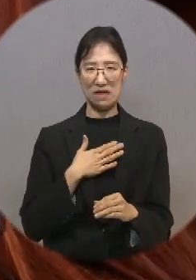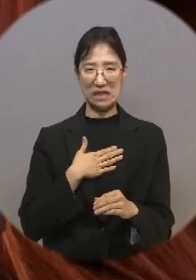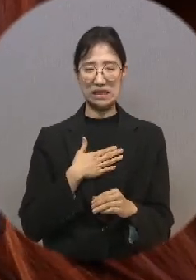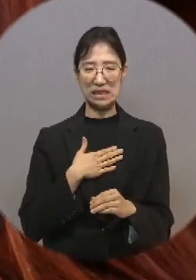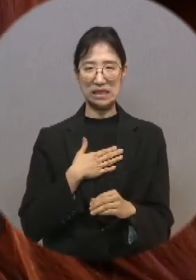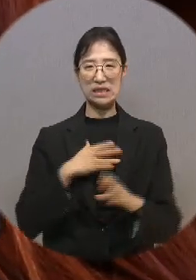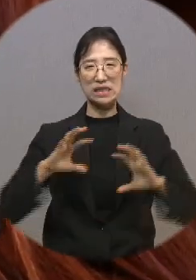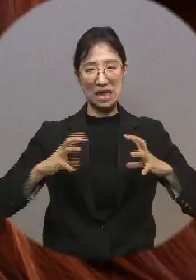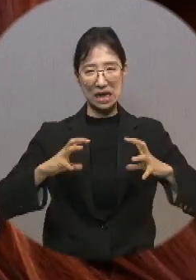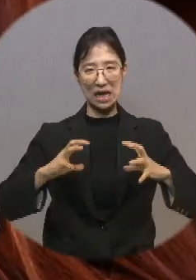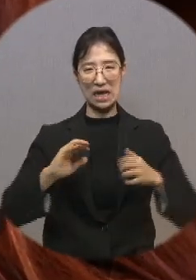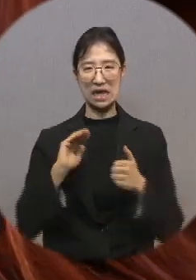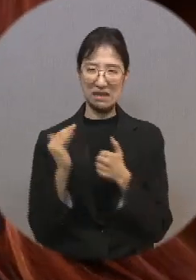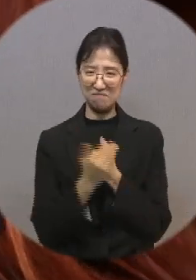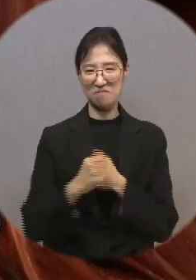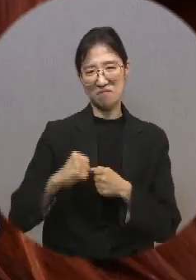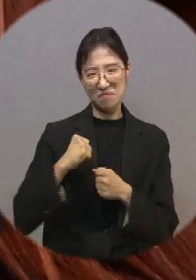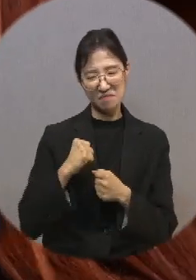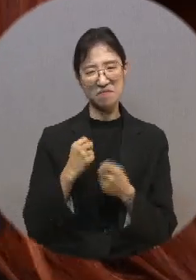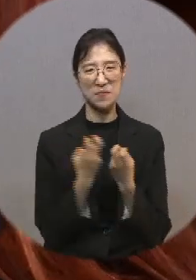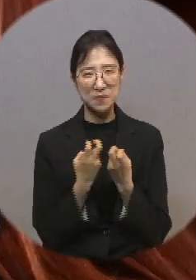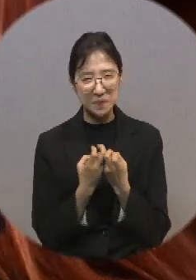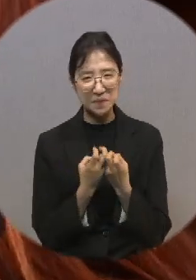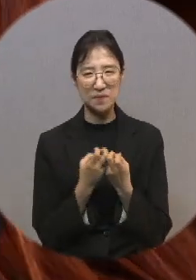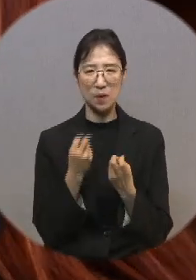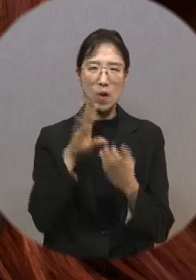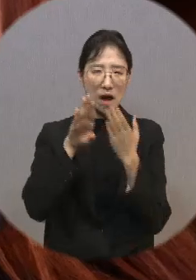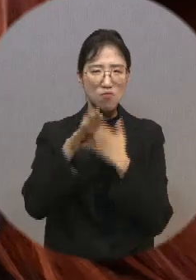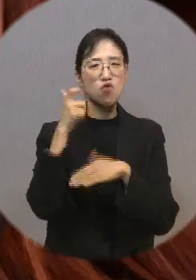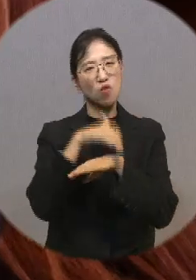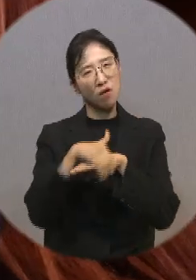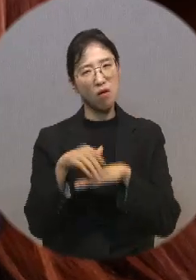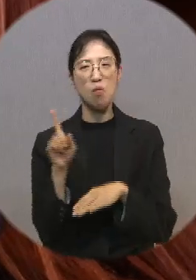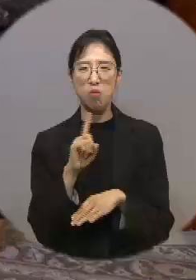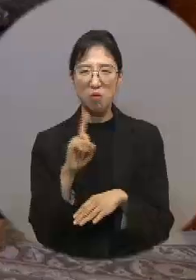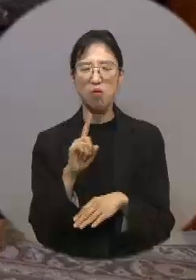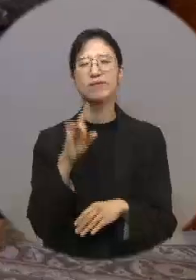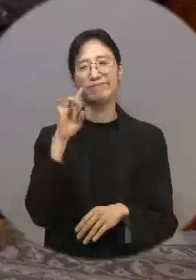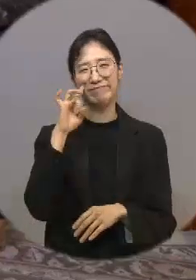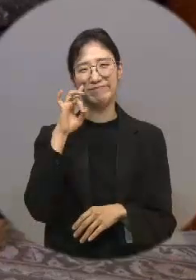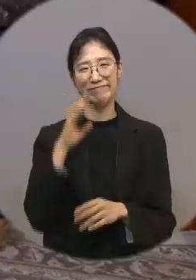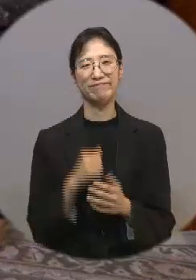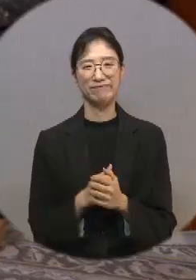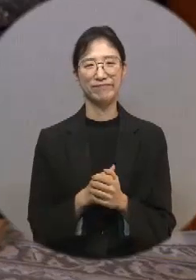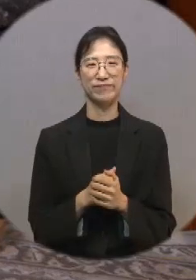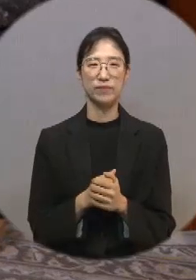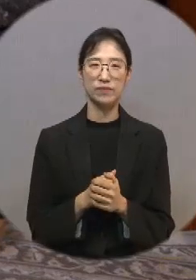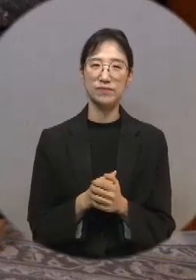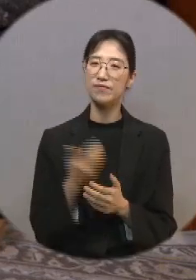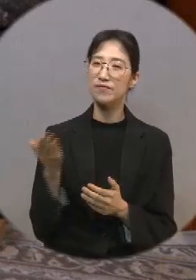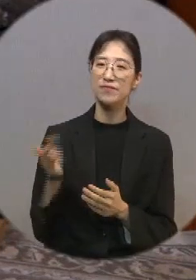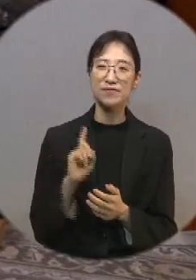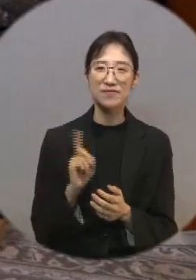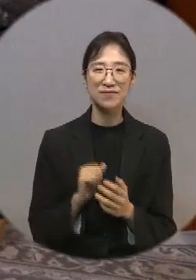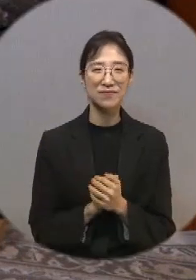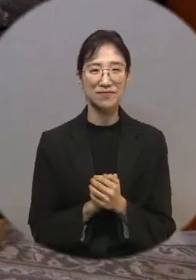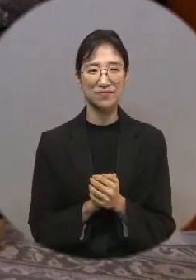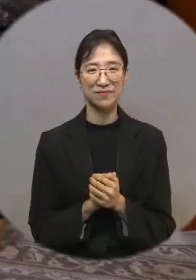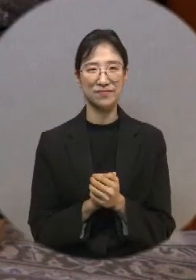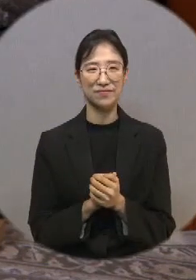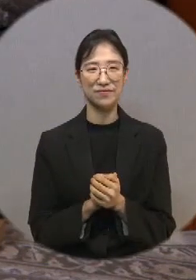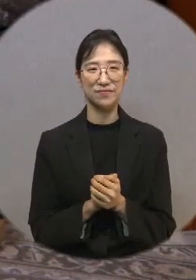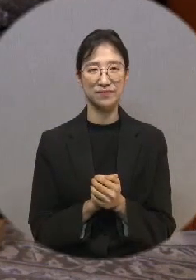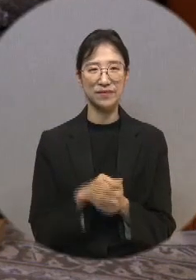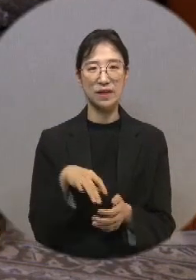대한 어떤 국방에 대한 전략이라든지 아니면 앞으로의 좀 계획 같은 것들이 좀 궁금합니다. 어떻게 생각하세요? 일단